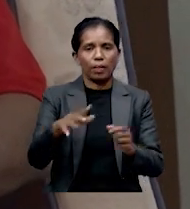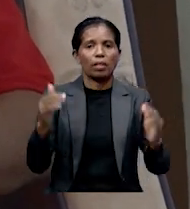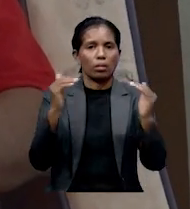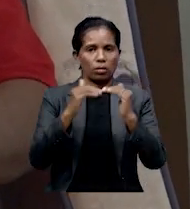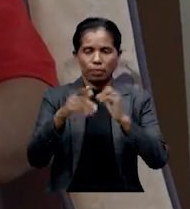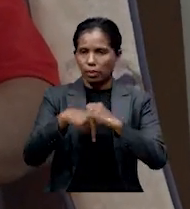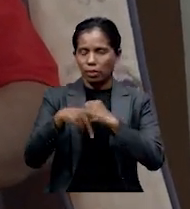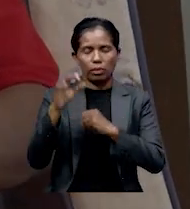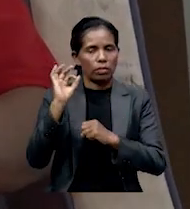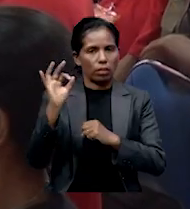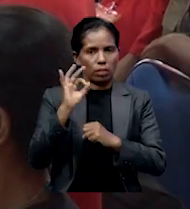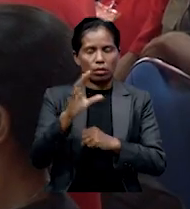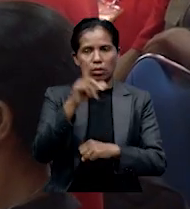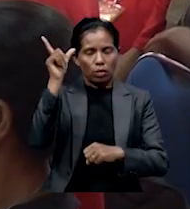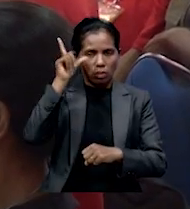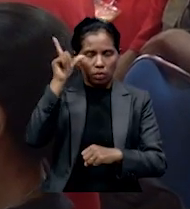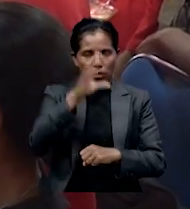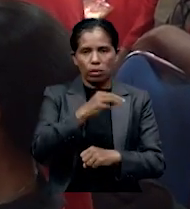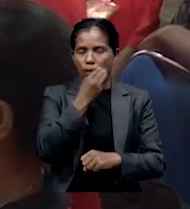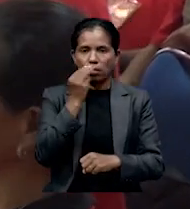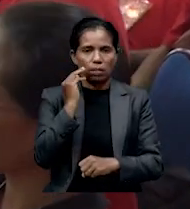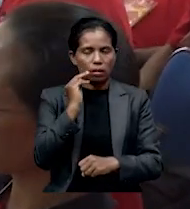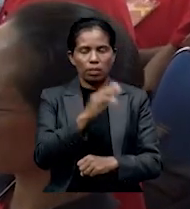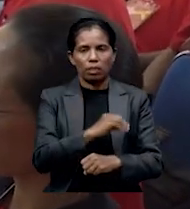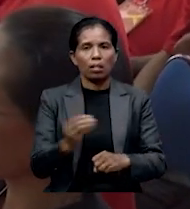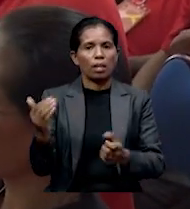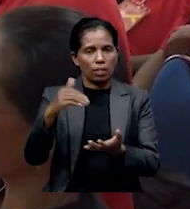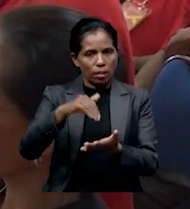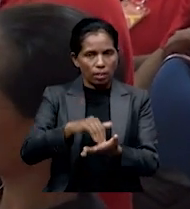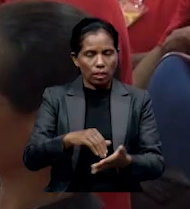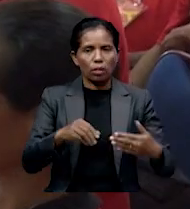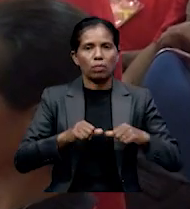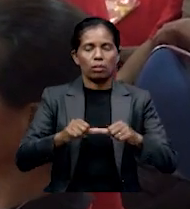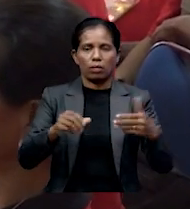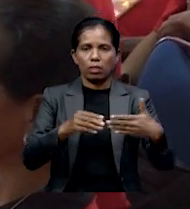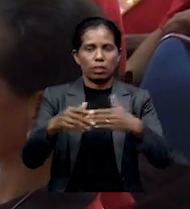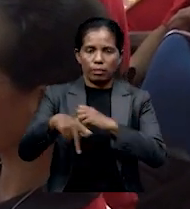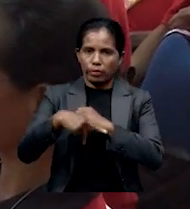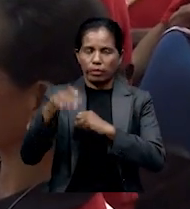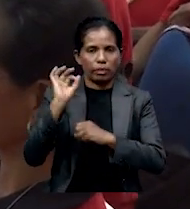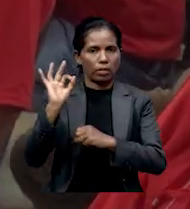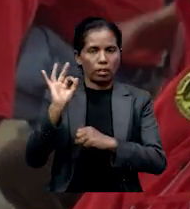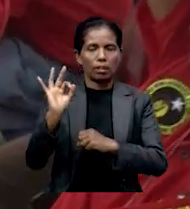foin lalais ne Francisco Guterres Luolo no Maria Alcatiri reeleitu hori kontinua lidera Partidu Fretilin periodu